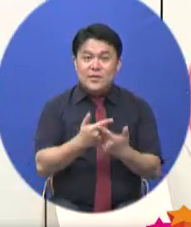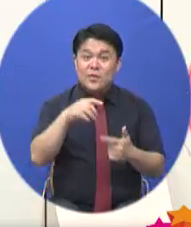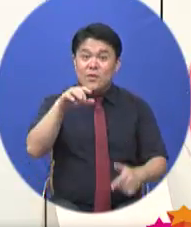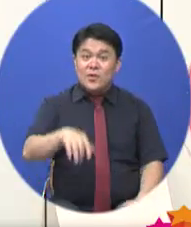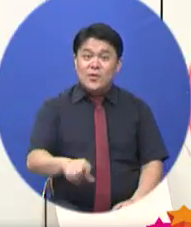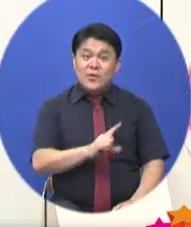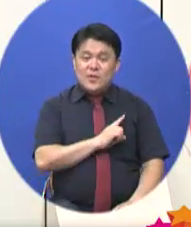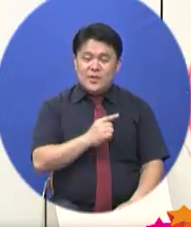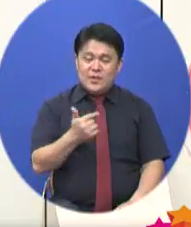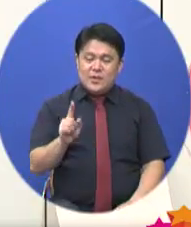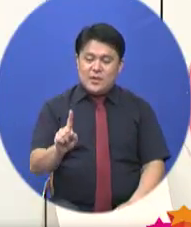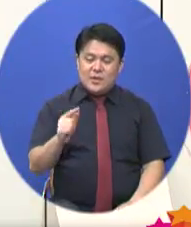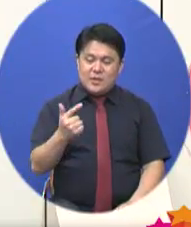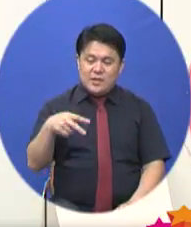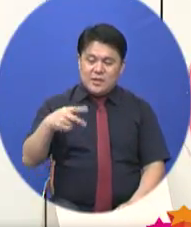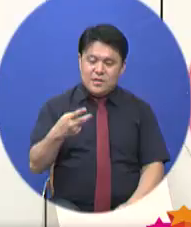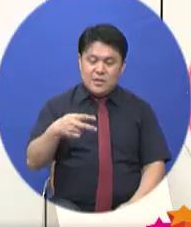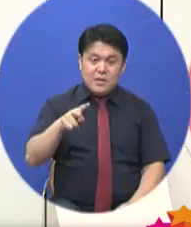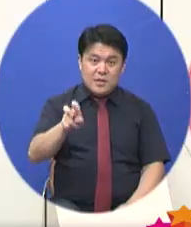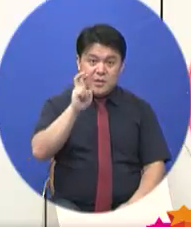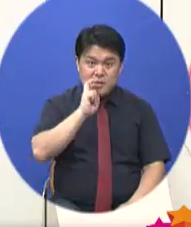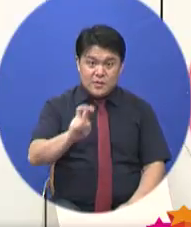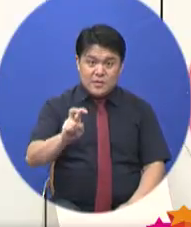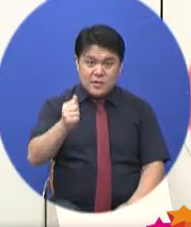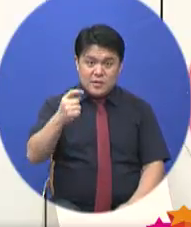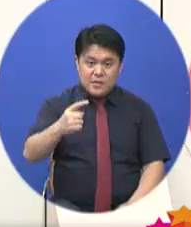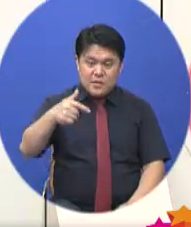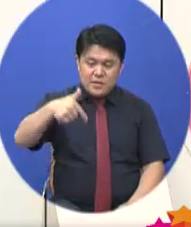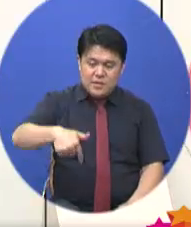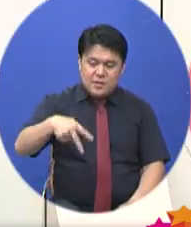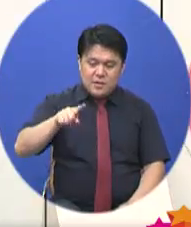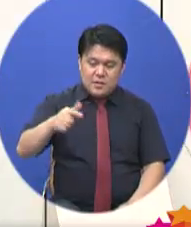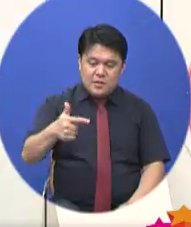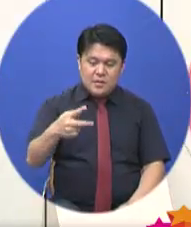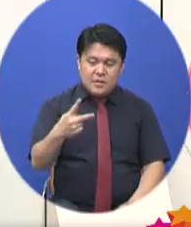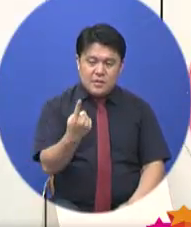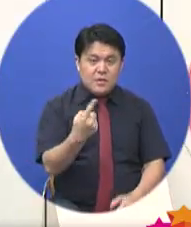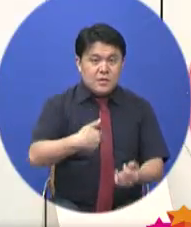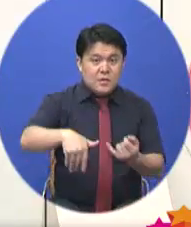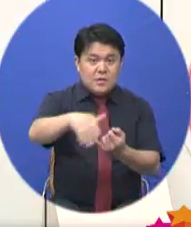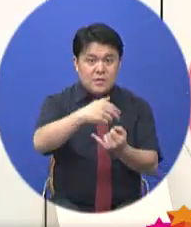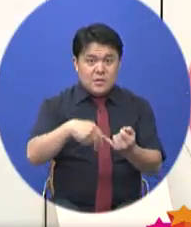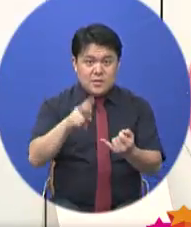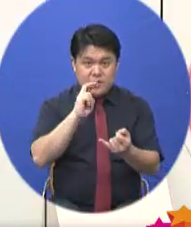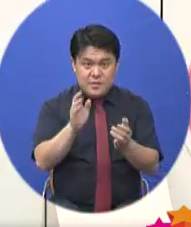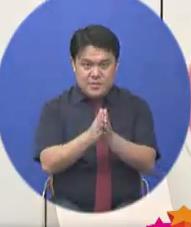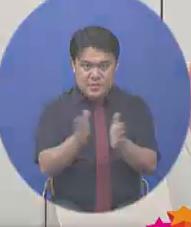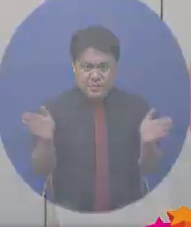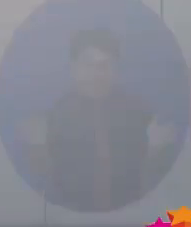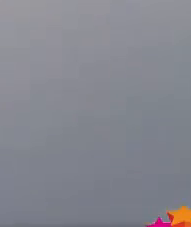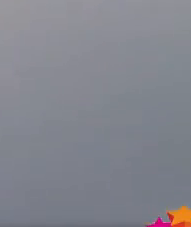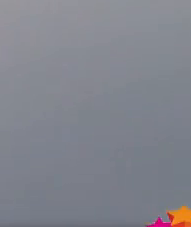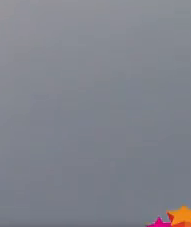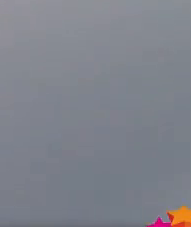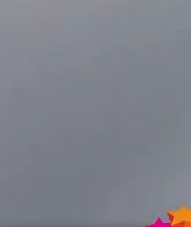부산에서 난소심 어머님이 부릅니다. 흑산도 아가씨.